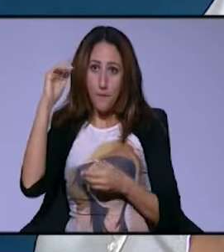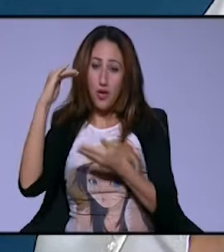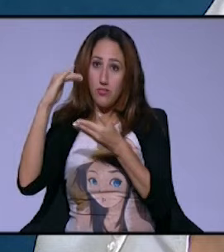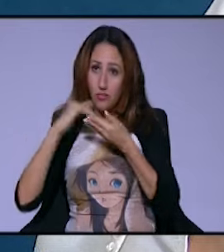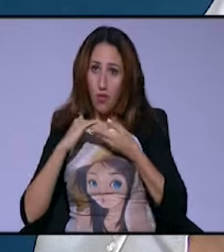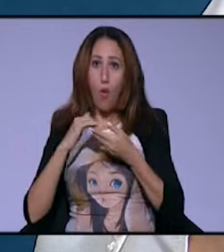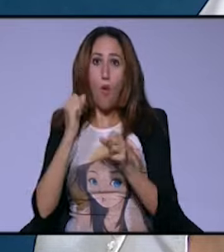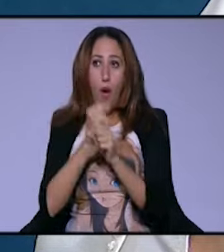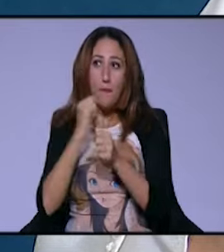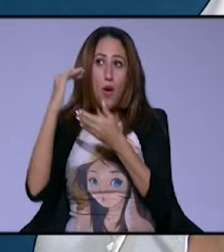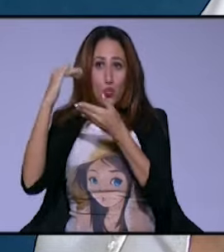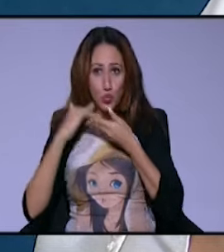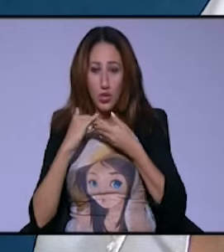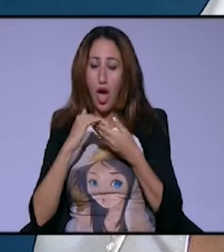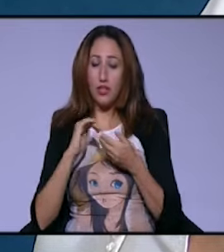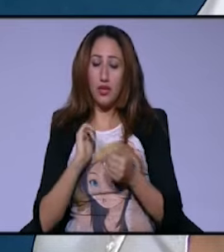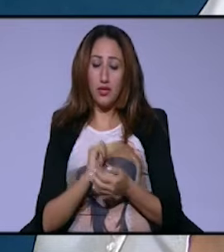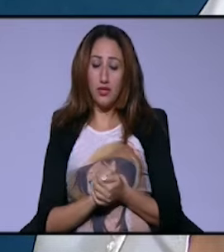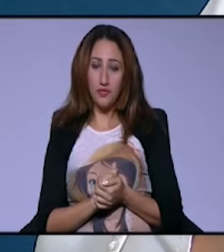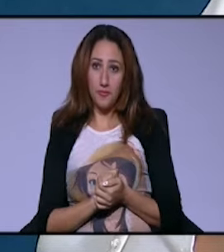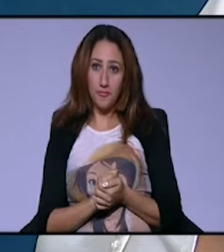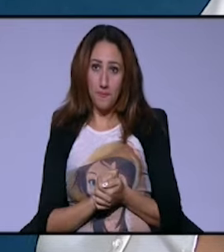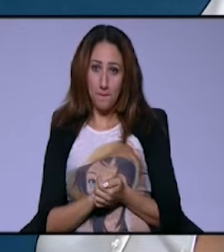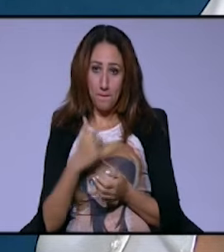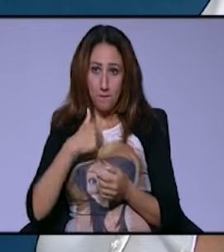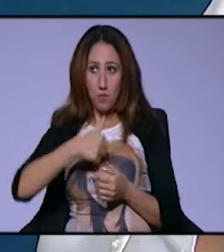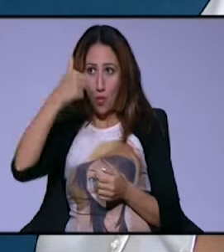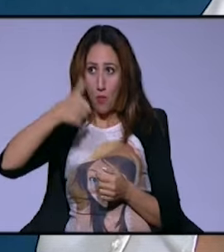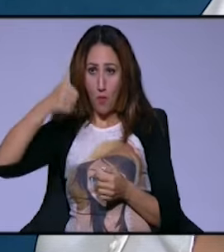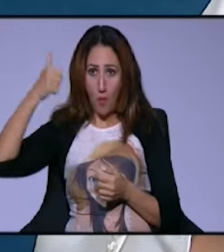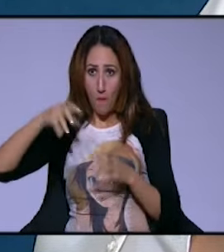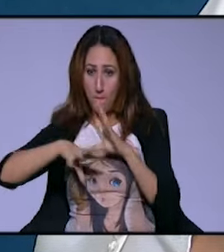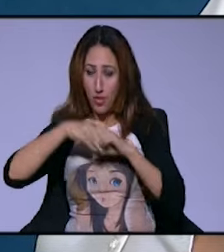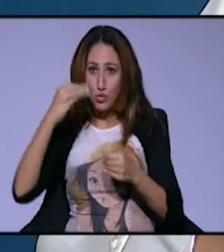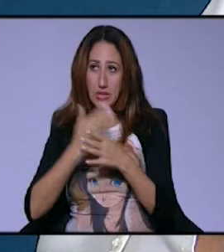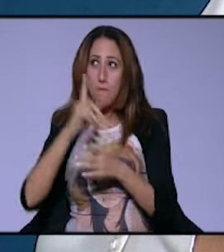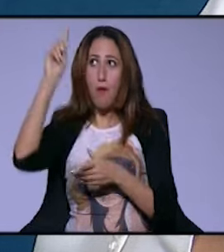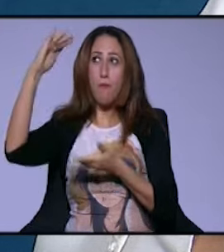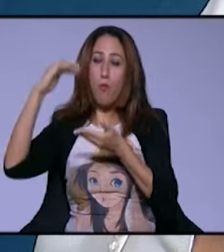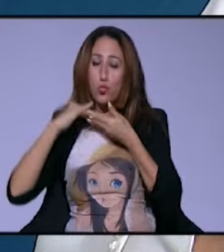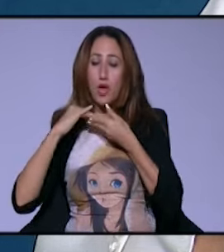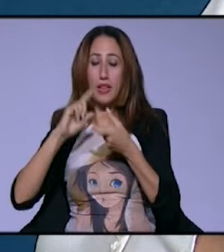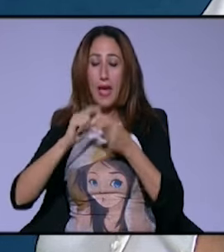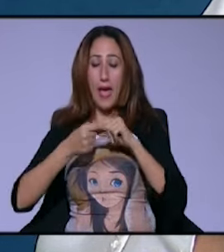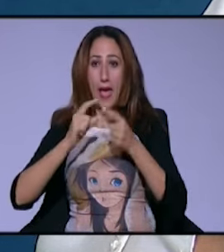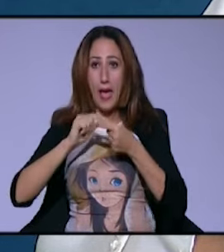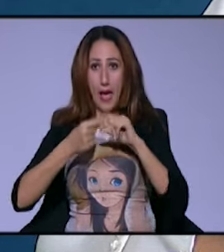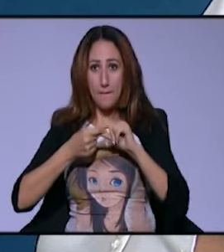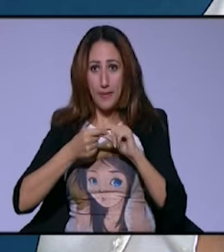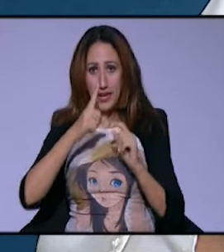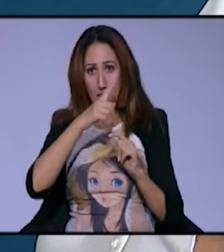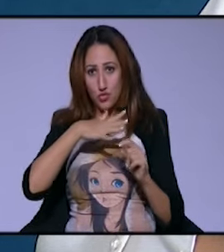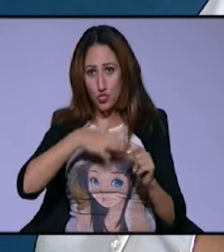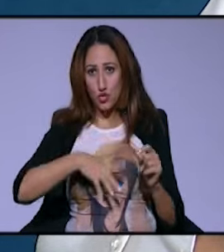تنفيذها وتحقيقها. ولذلك كانت يمكن نجاح بعض المشروعات الحمد لله اللي احنا في الجمعية جمعية الشيخ الحصري قامت